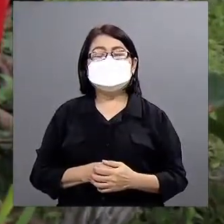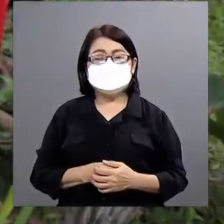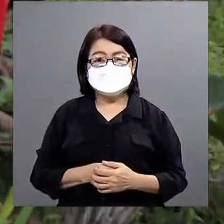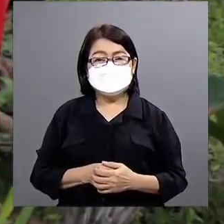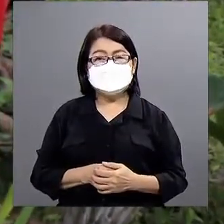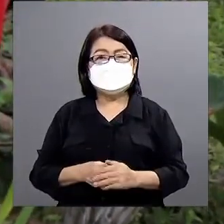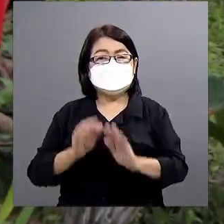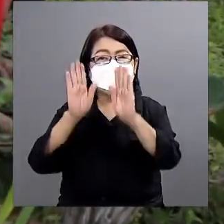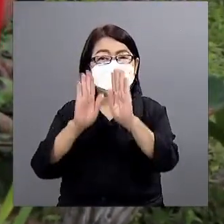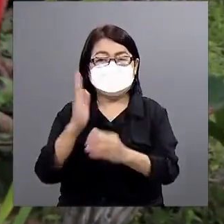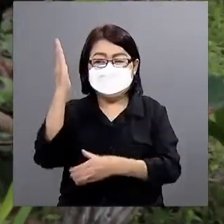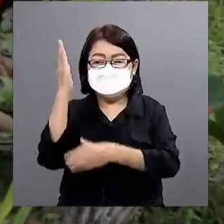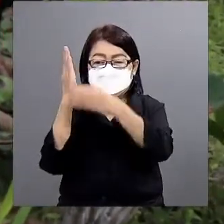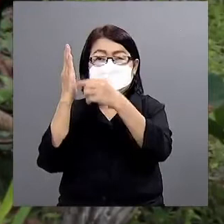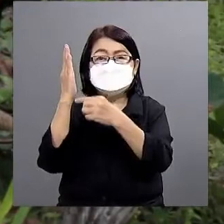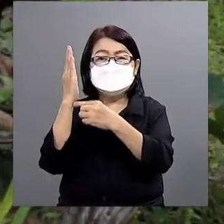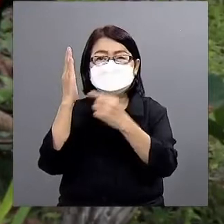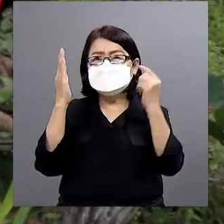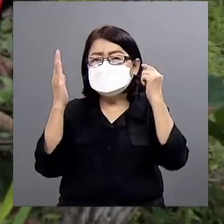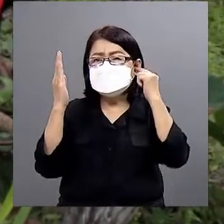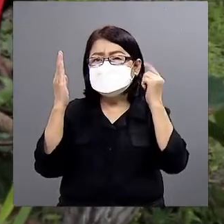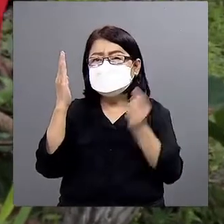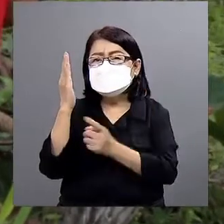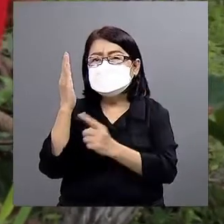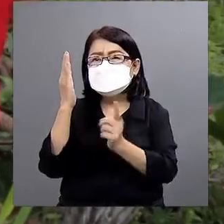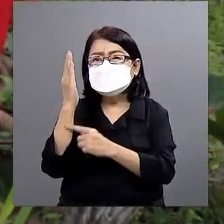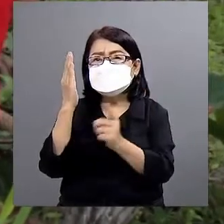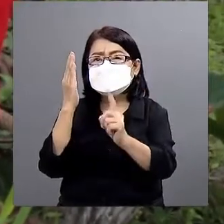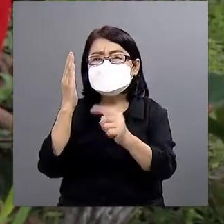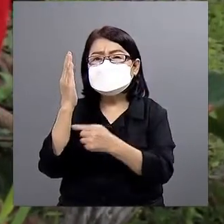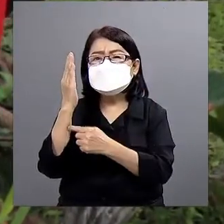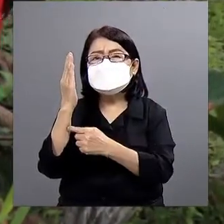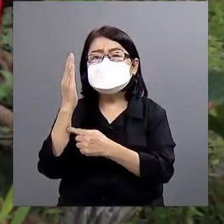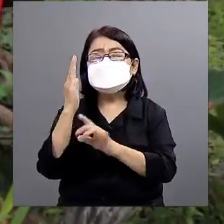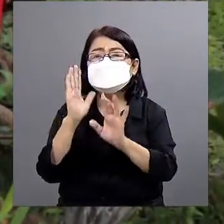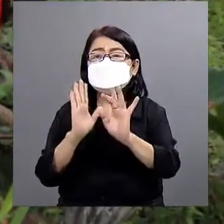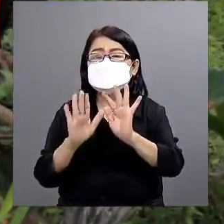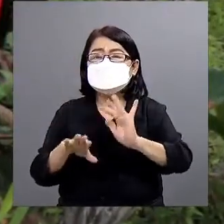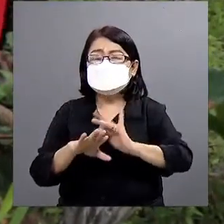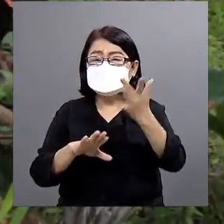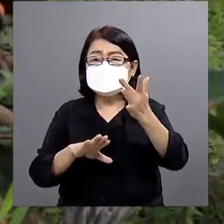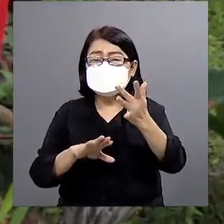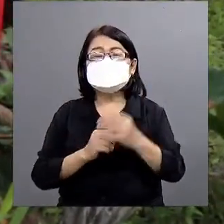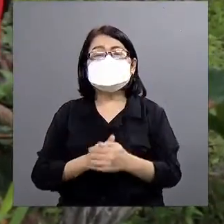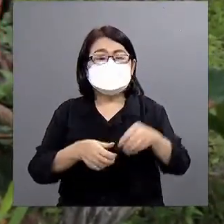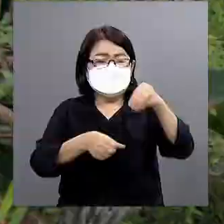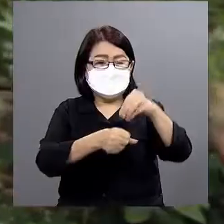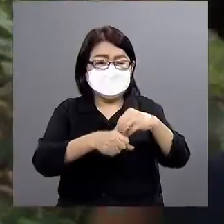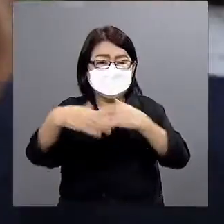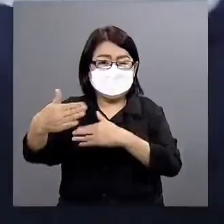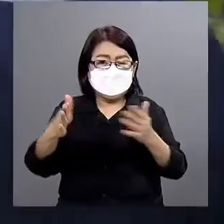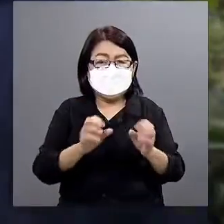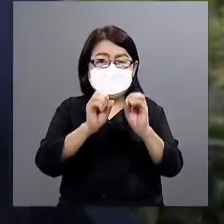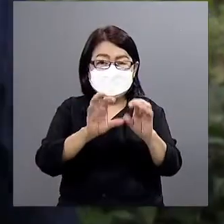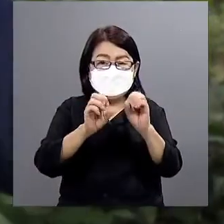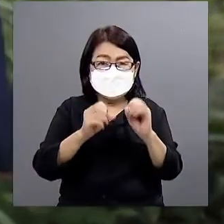นี่ก็เลยไม่เขียนอันนี้ไม่ธรรมชาติน ี่ เ วลาไม่ไหวอ่ะ นอกจากลานกิจกรรมในห้องสมุดต้นไม้หลังบ้าน